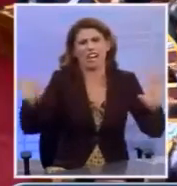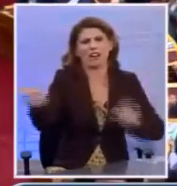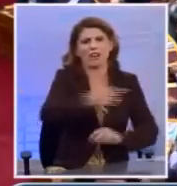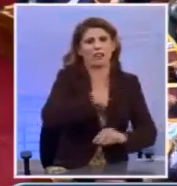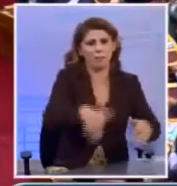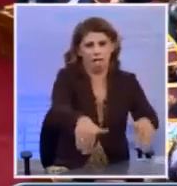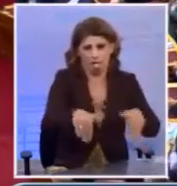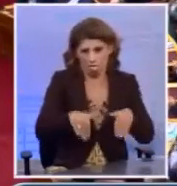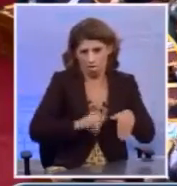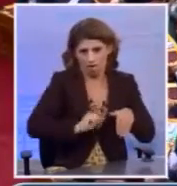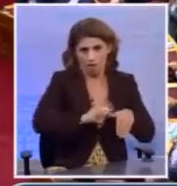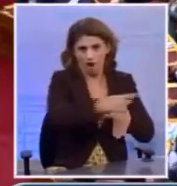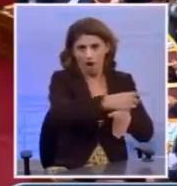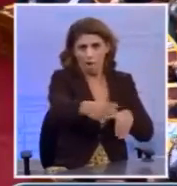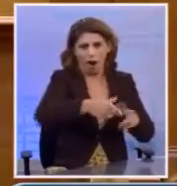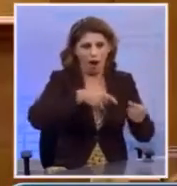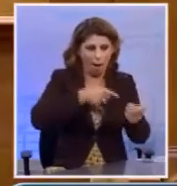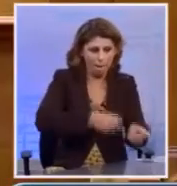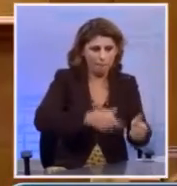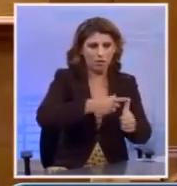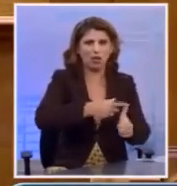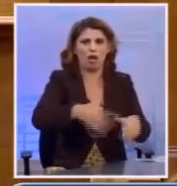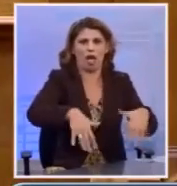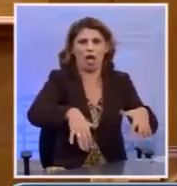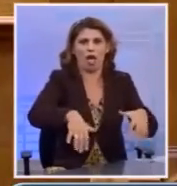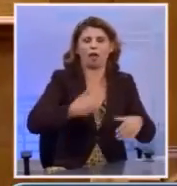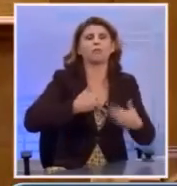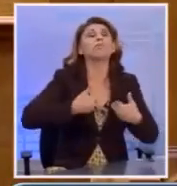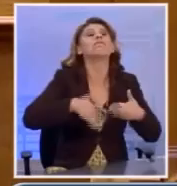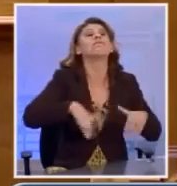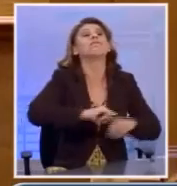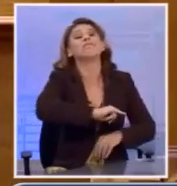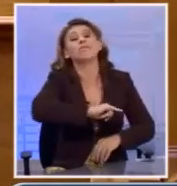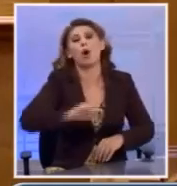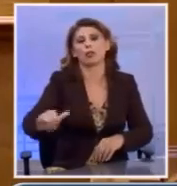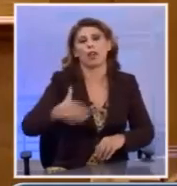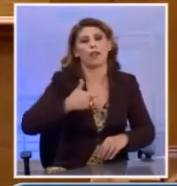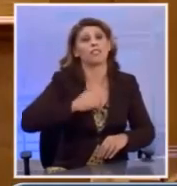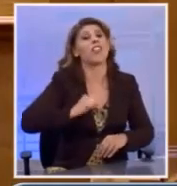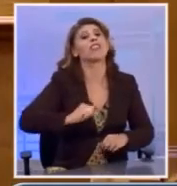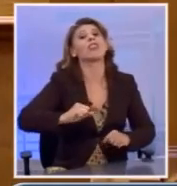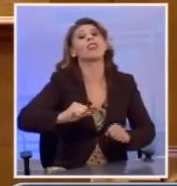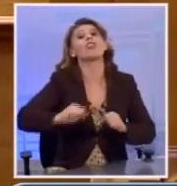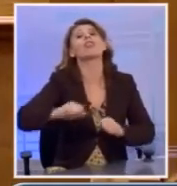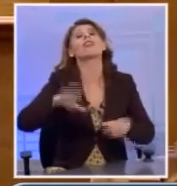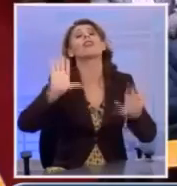πίσω, όσο και αν μας απειλούν, όσο και αν μας εκβιάζουν. Αυτή είναι η διαφορά μας.